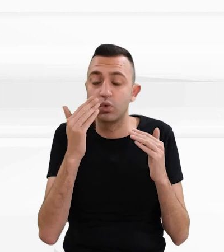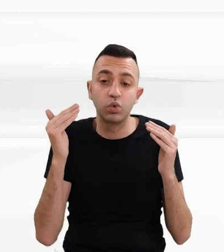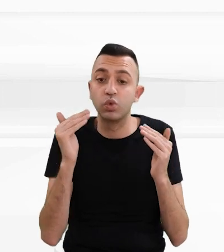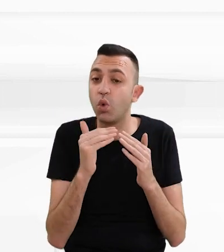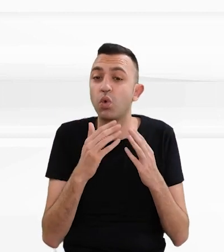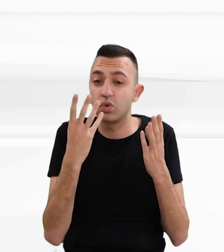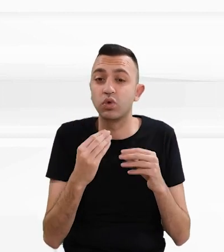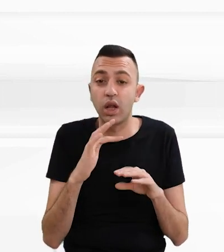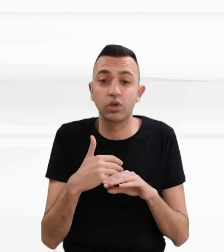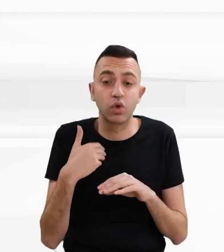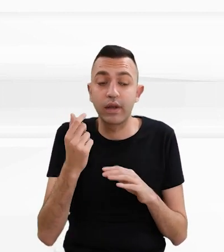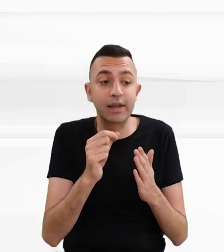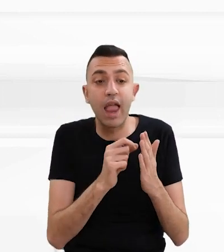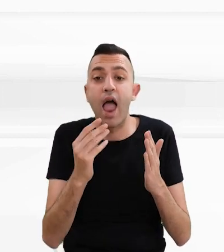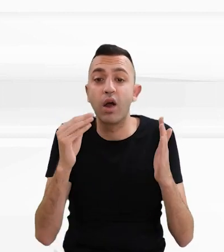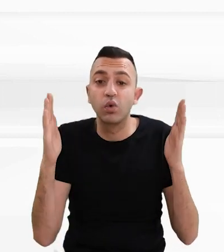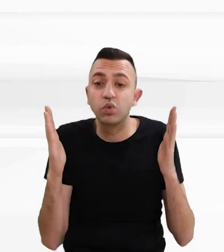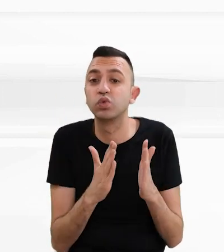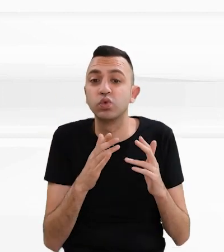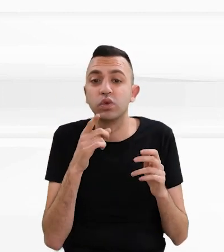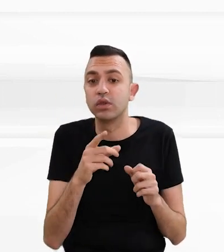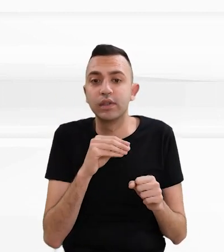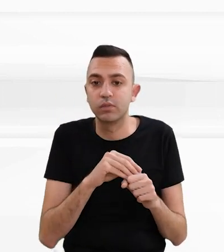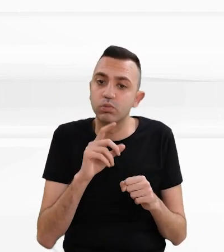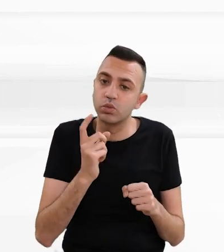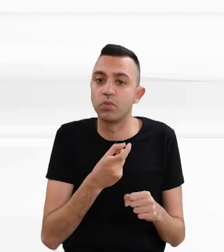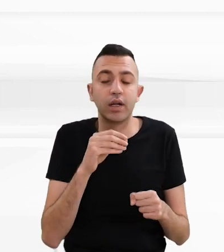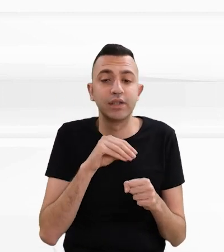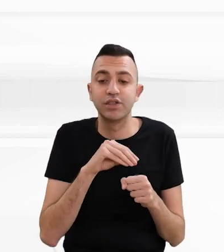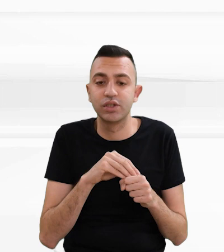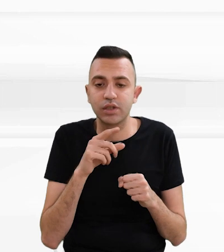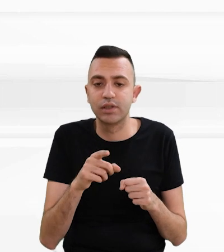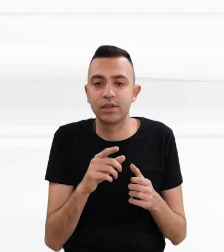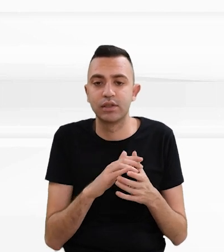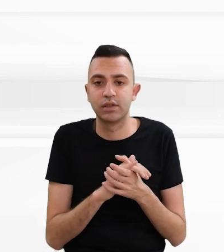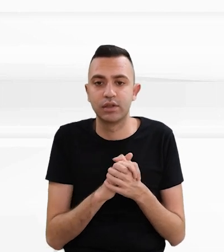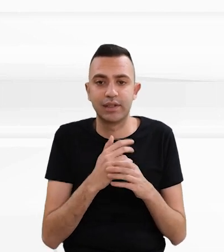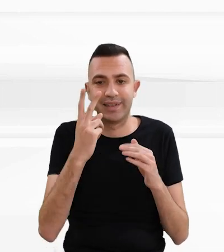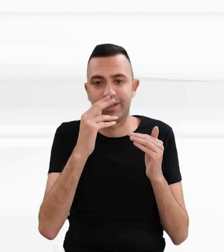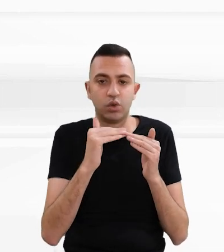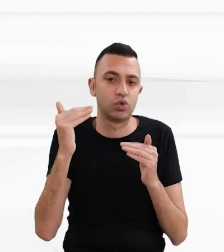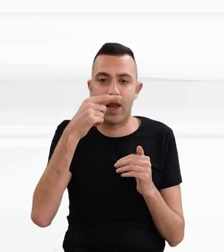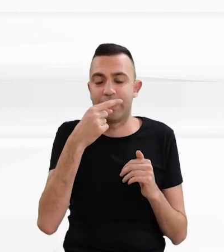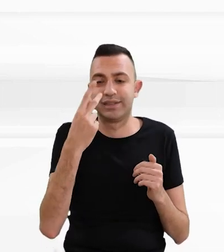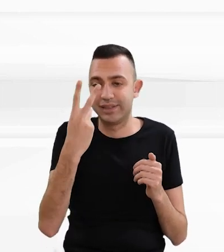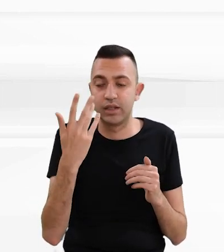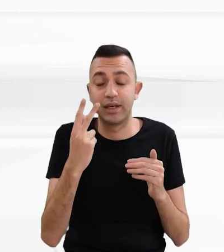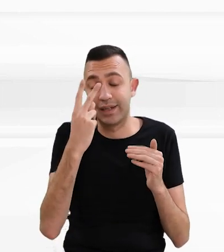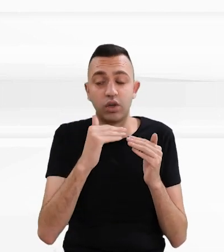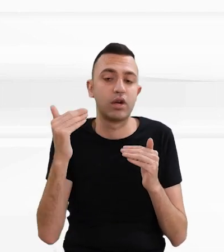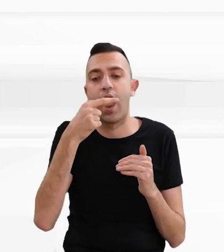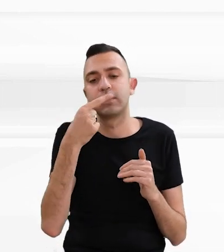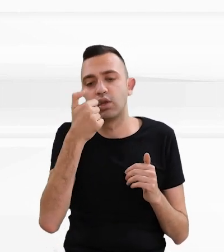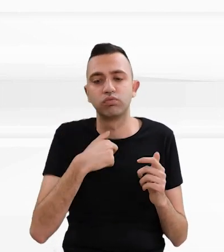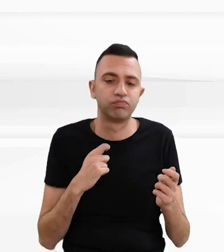sonra yazabileceğim en küçük sayı bulmam lazım en küçük sayıyı bulabilmek için de buradaki iki yüzlü -2 ve 286